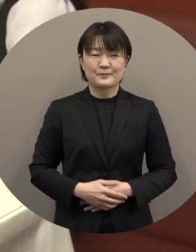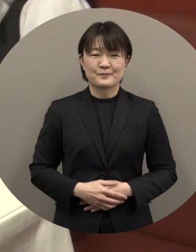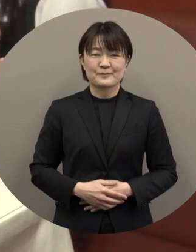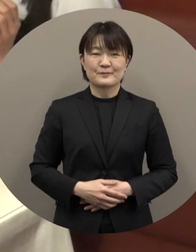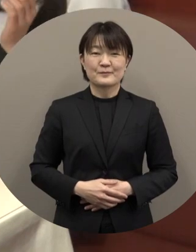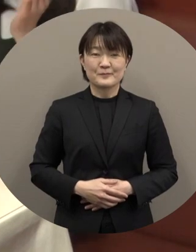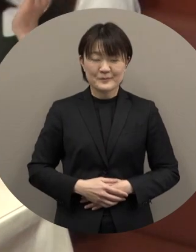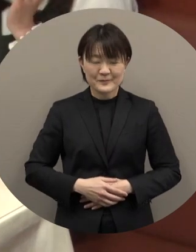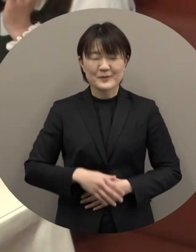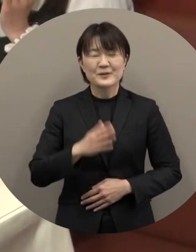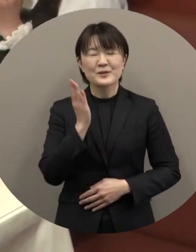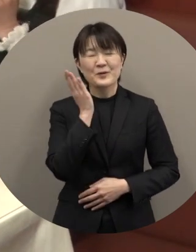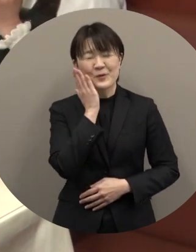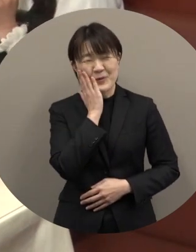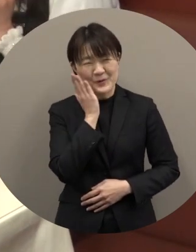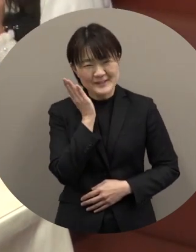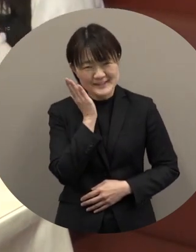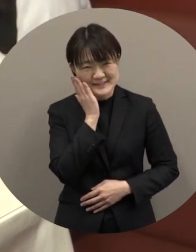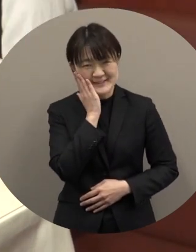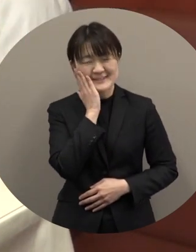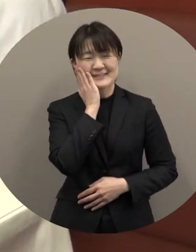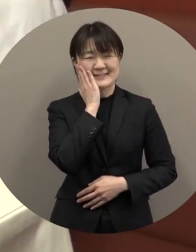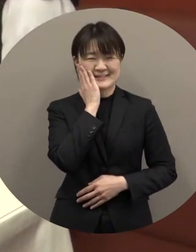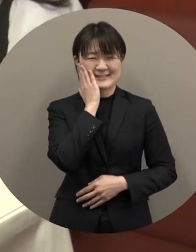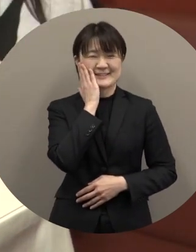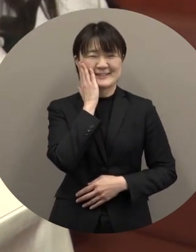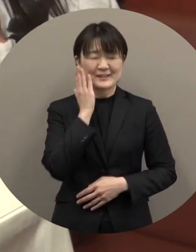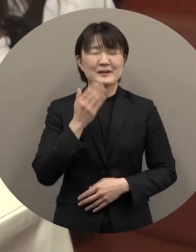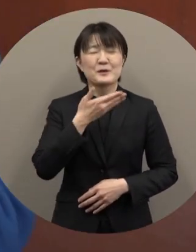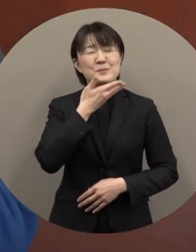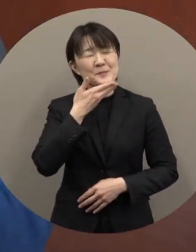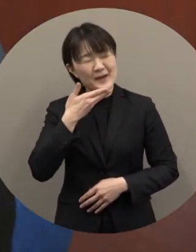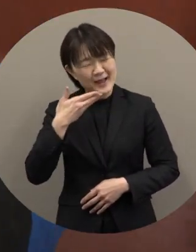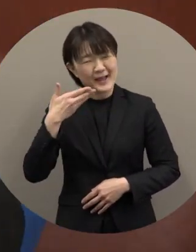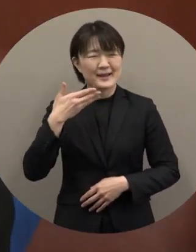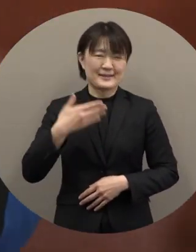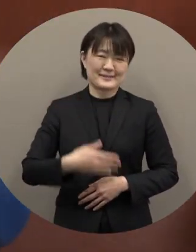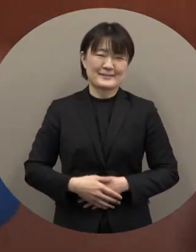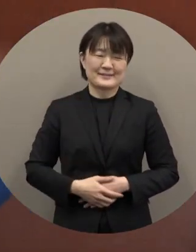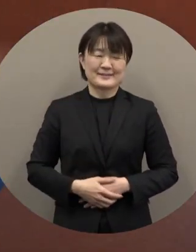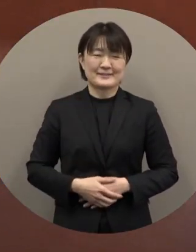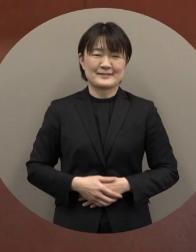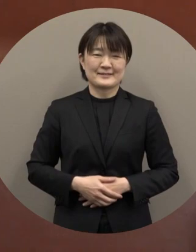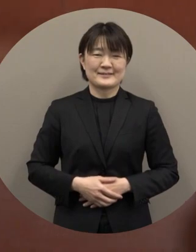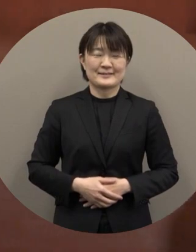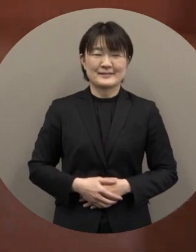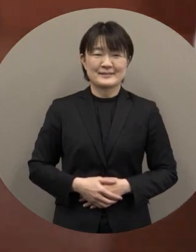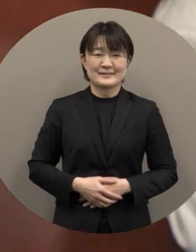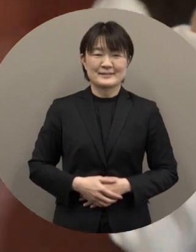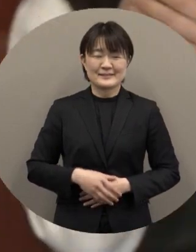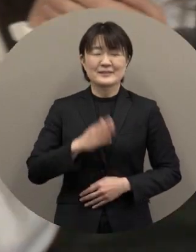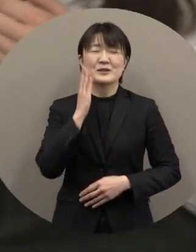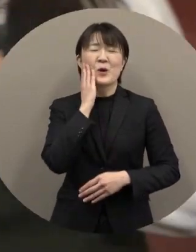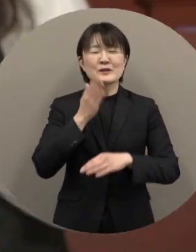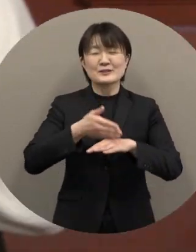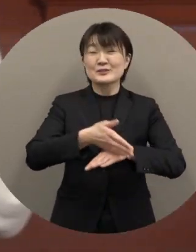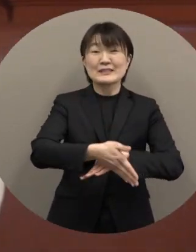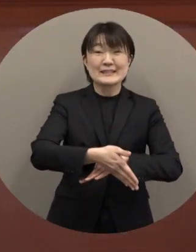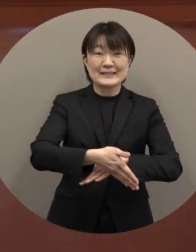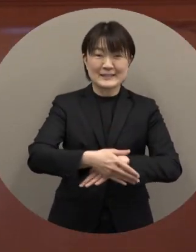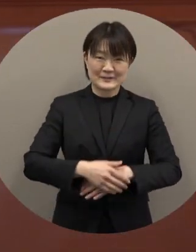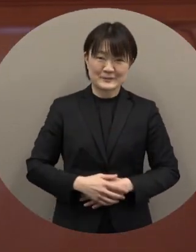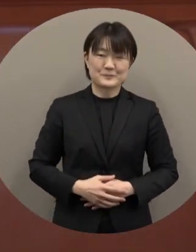おいしい。うわうま ー。おいしい。 おいしい。 おいしすぎる。